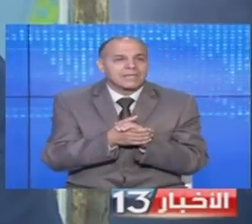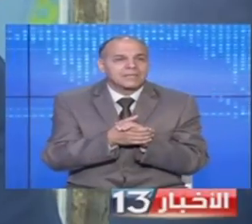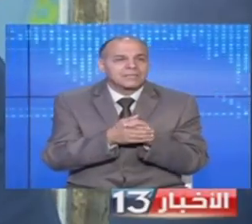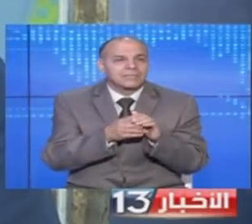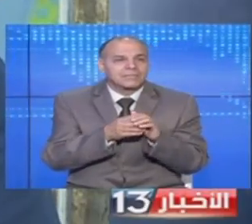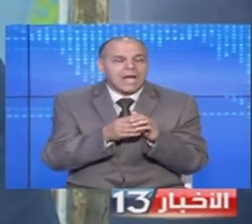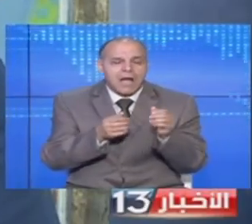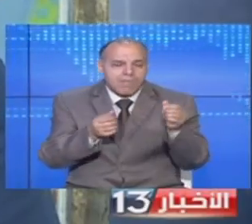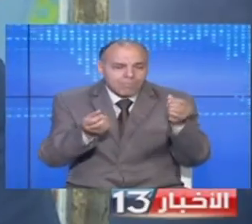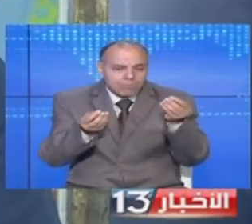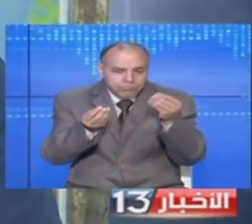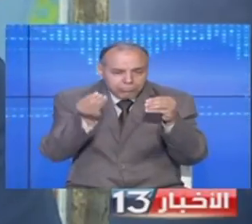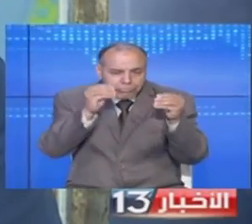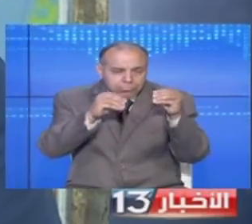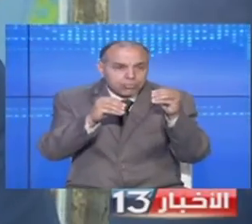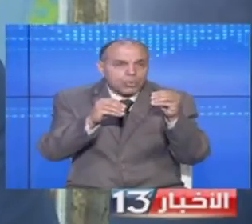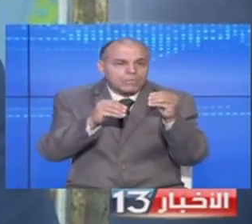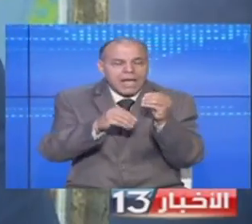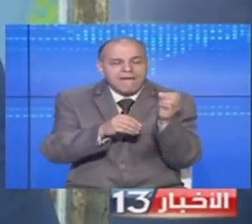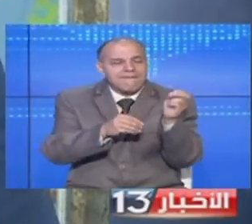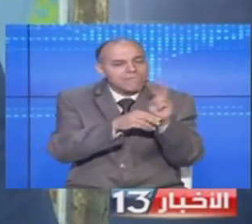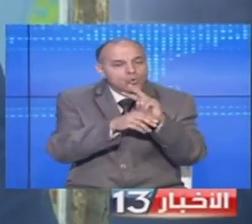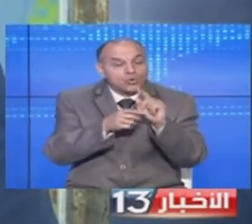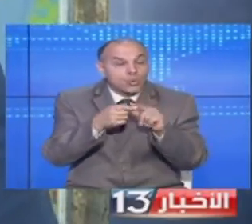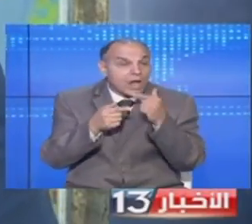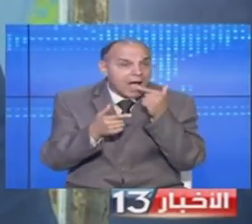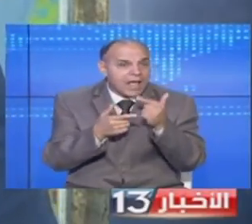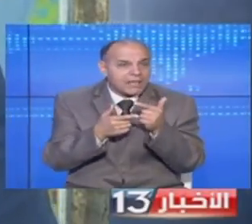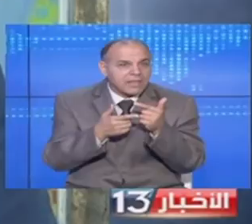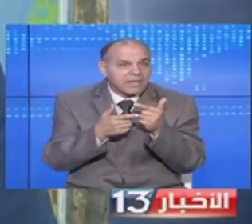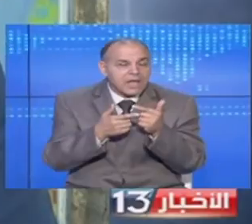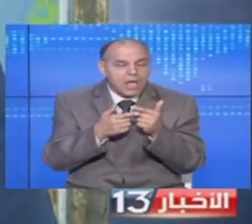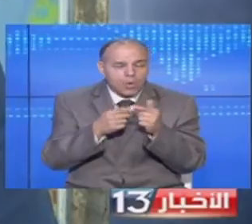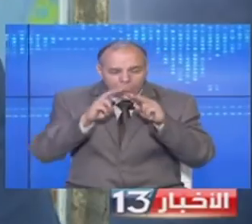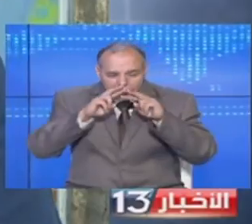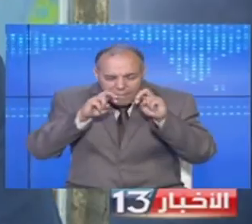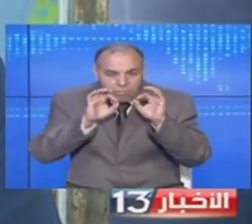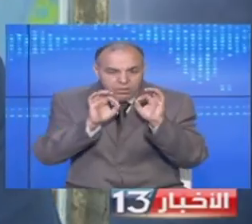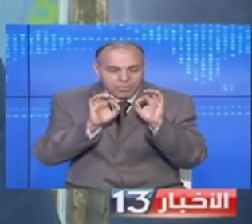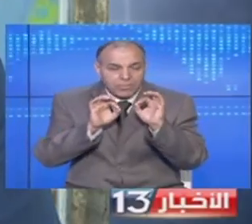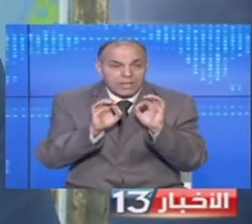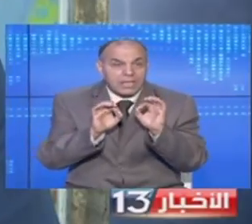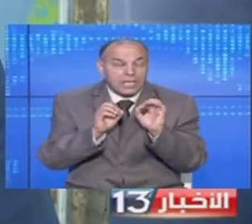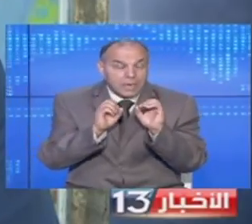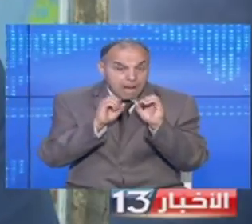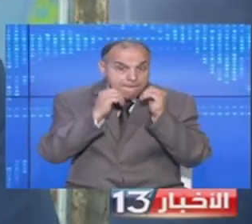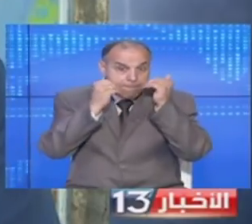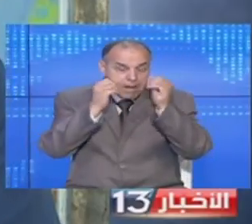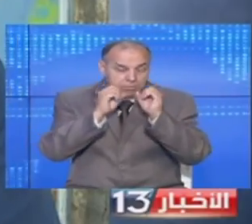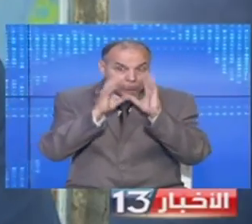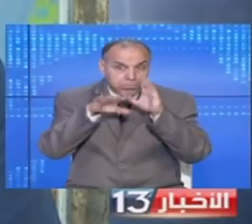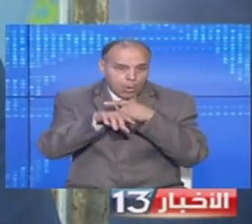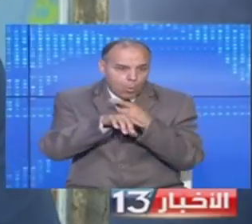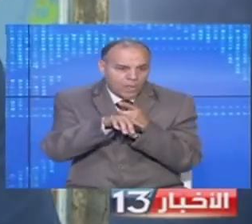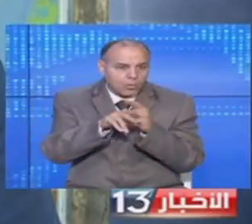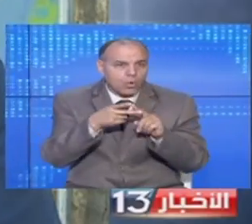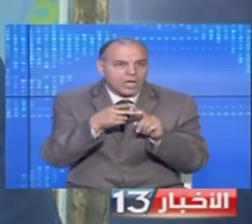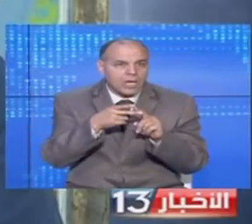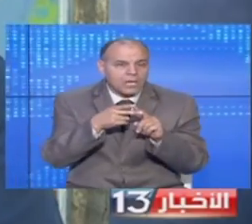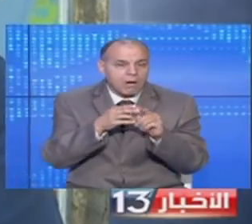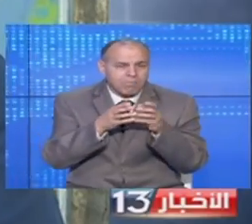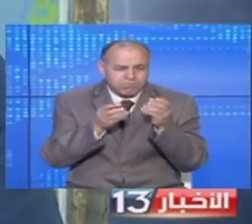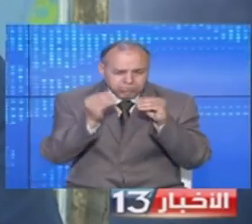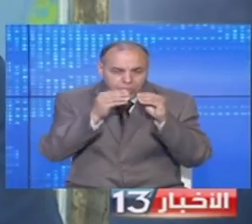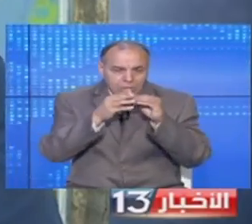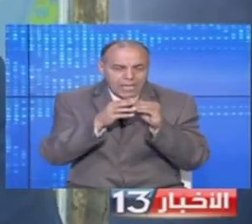مكونات نواه امتاع الفيروس خلينا نتعرف وعلى كل الحالات لكن الظهر بعد مع الوقت اللي هي كانت تقيم